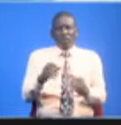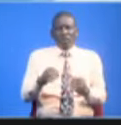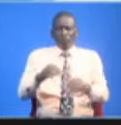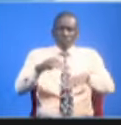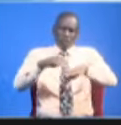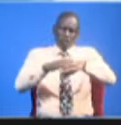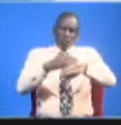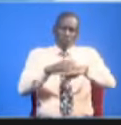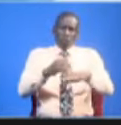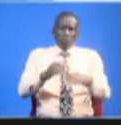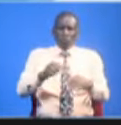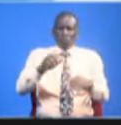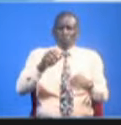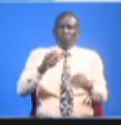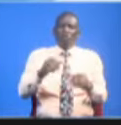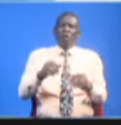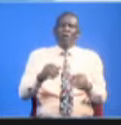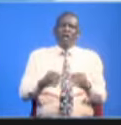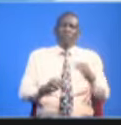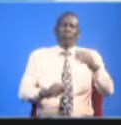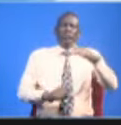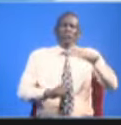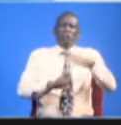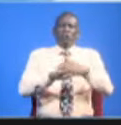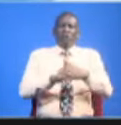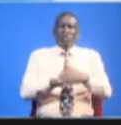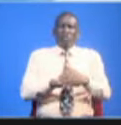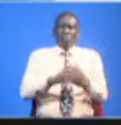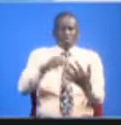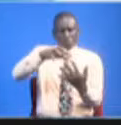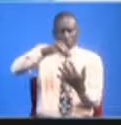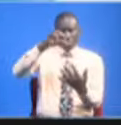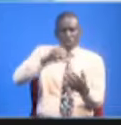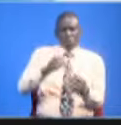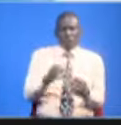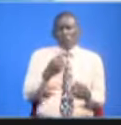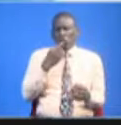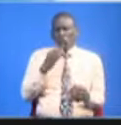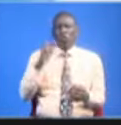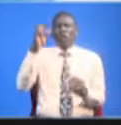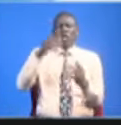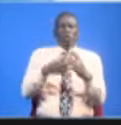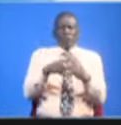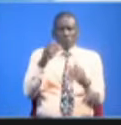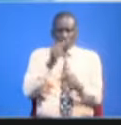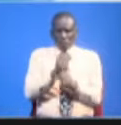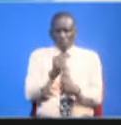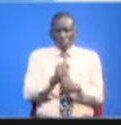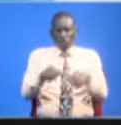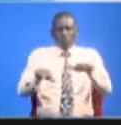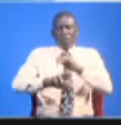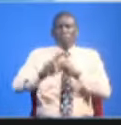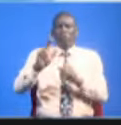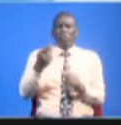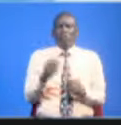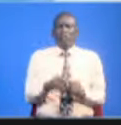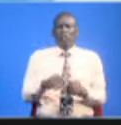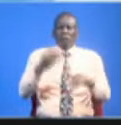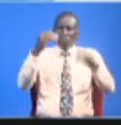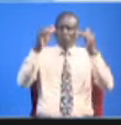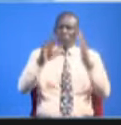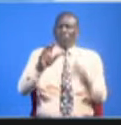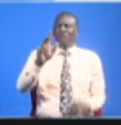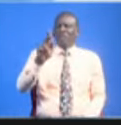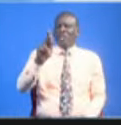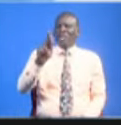Agikuyu Kiama wameunga mkono kuteuliwa, kuapishwa na kuanza kazi kwa naibu rais Profesa